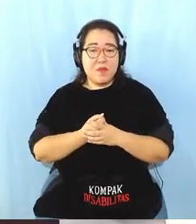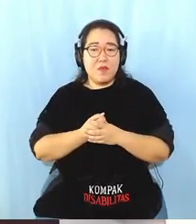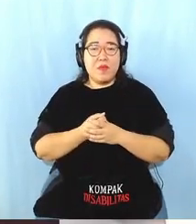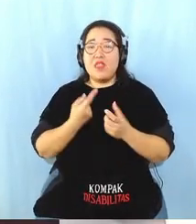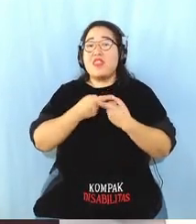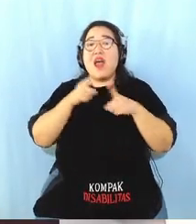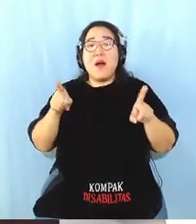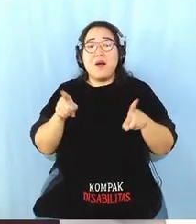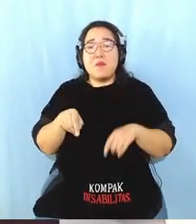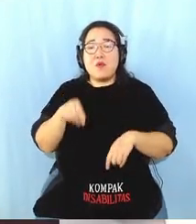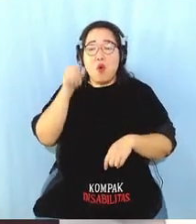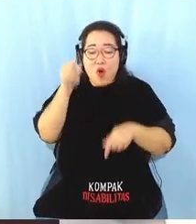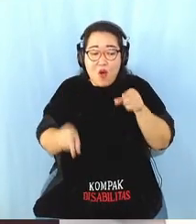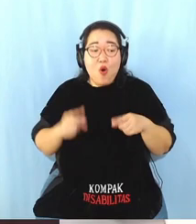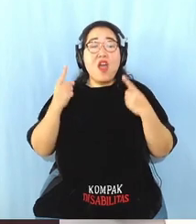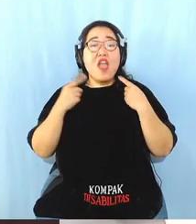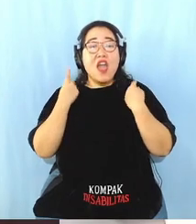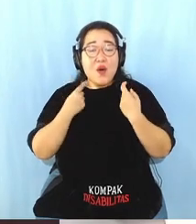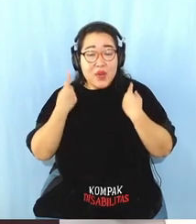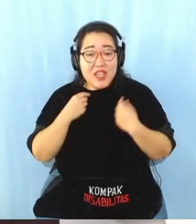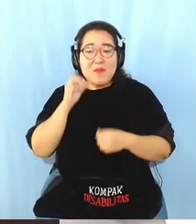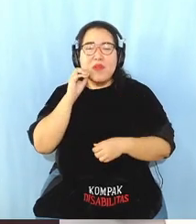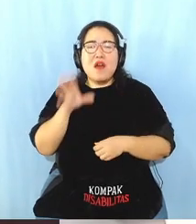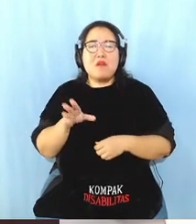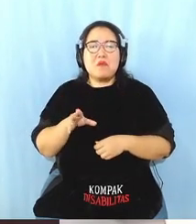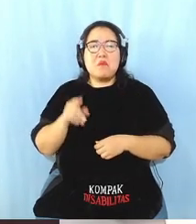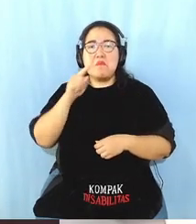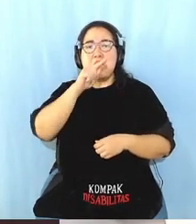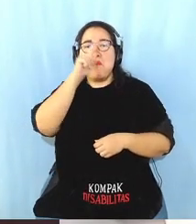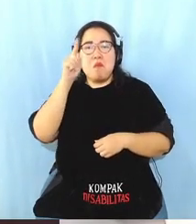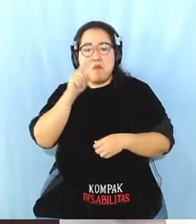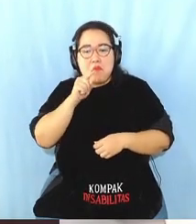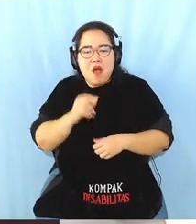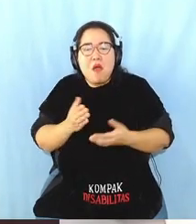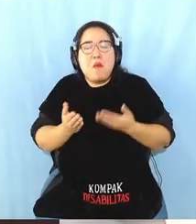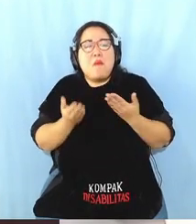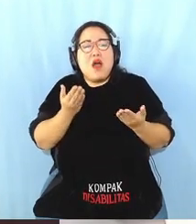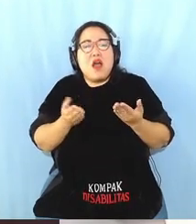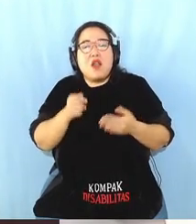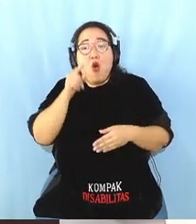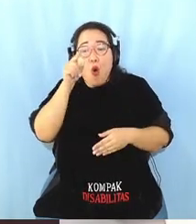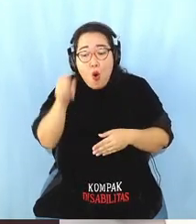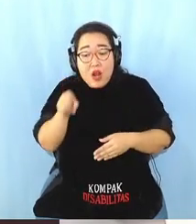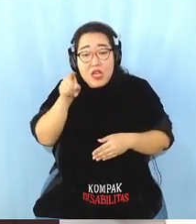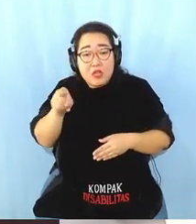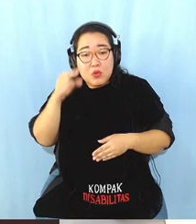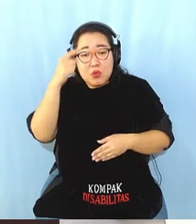mengatakan, bagaimana mungkin dia itu sama dengan Bapa? Dia itu